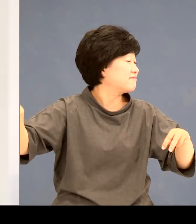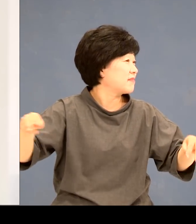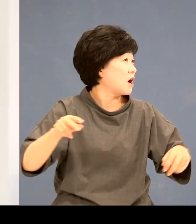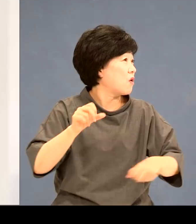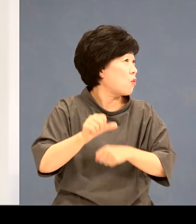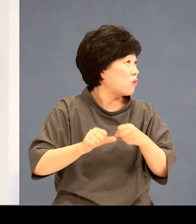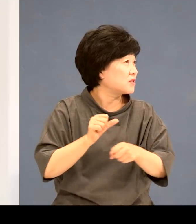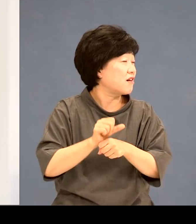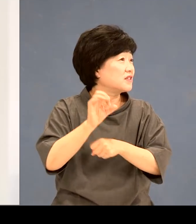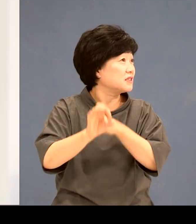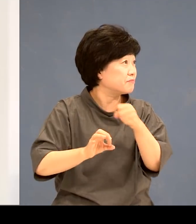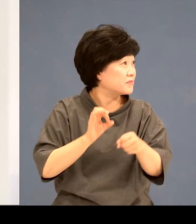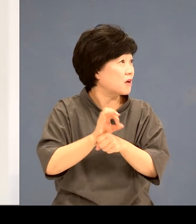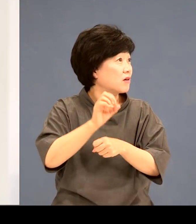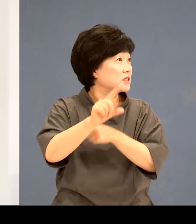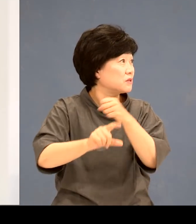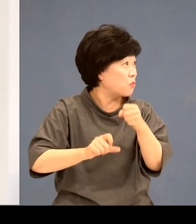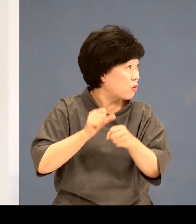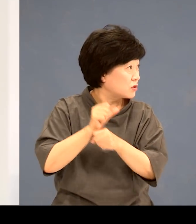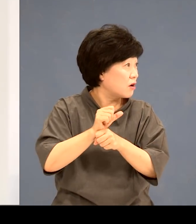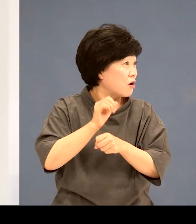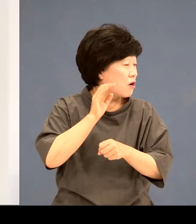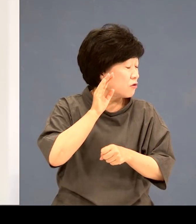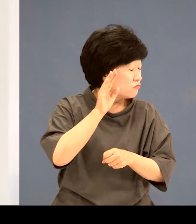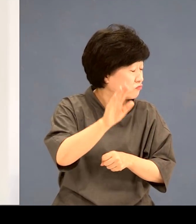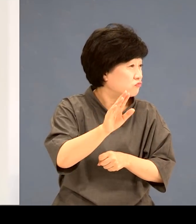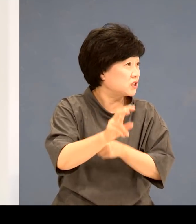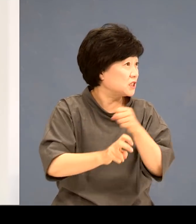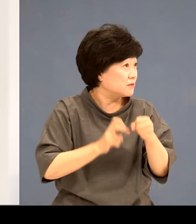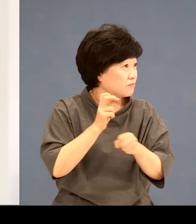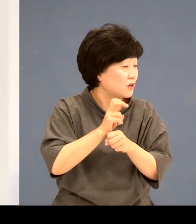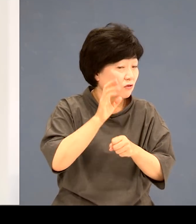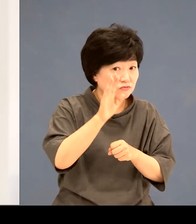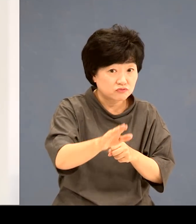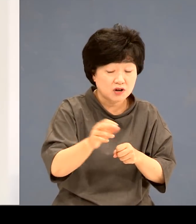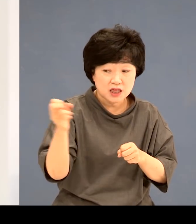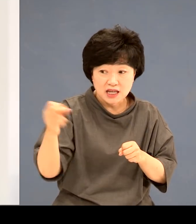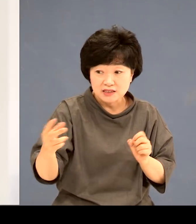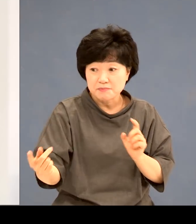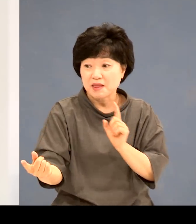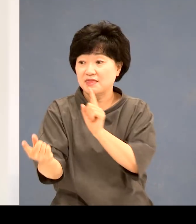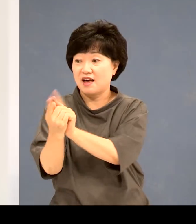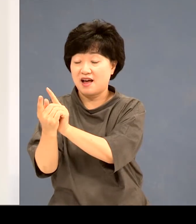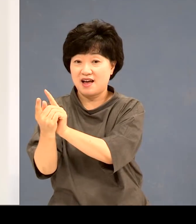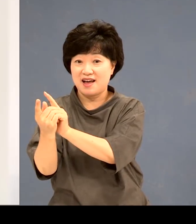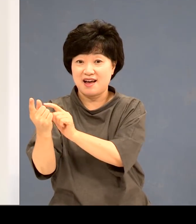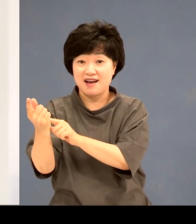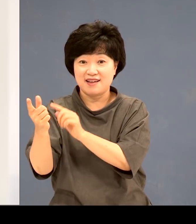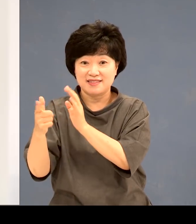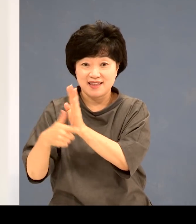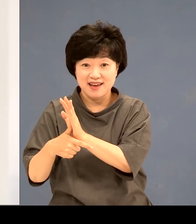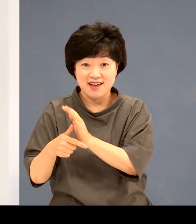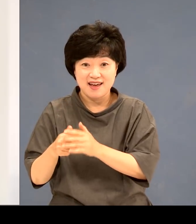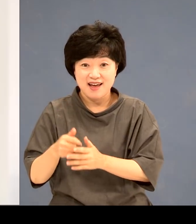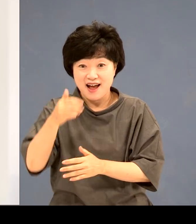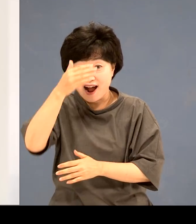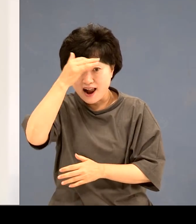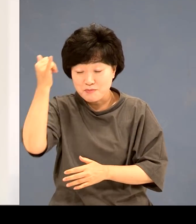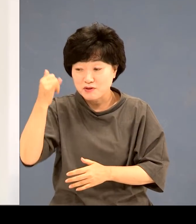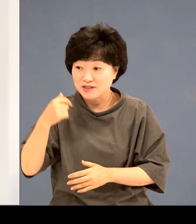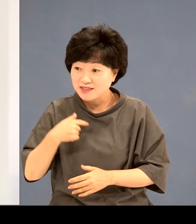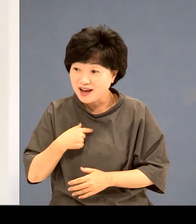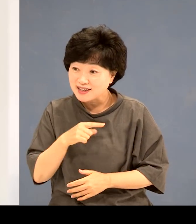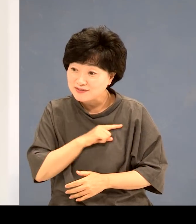이제 5년이 지나고 10년이 지나고 15년이 지나고 20년이 흘러서 다시 찾아서